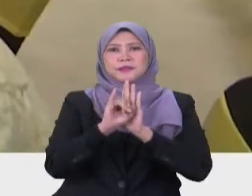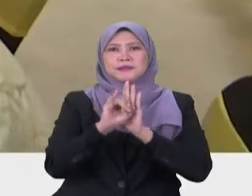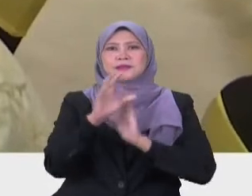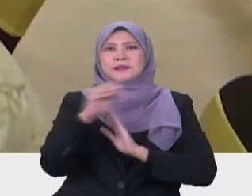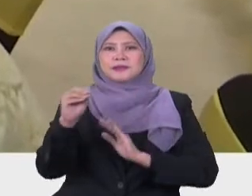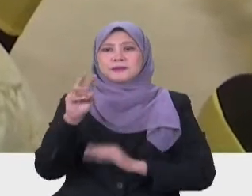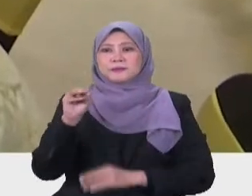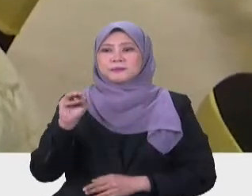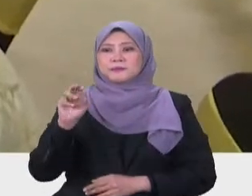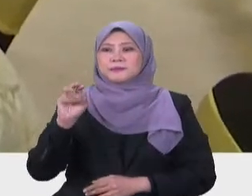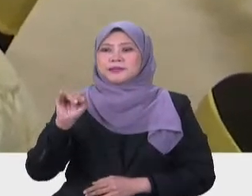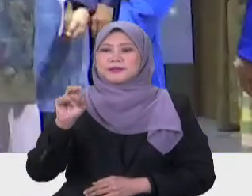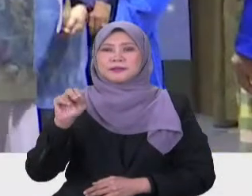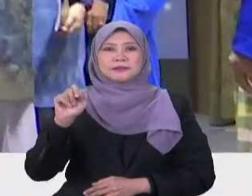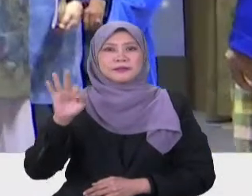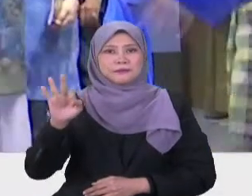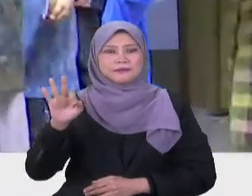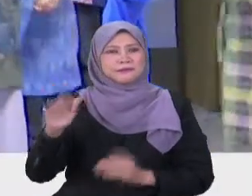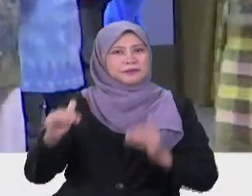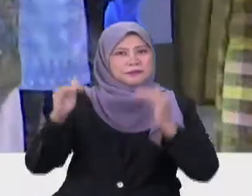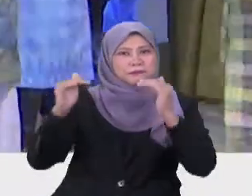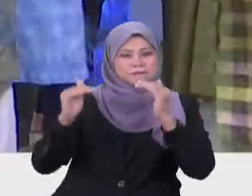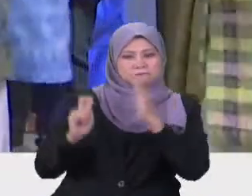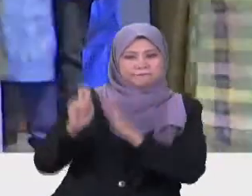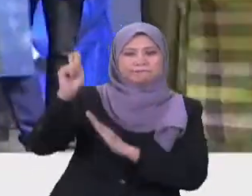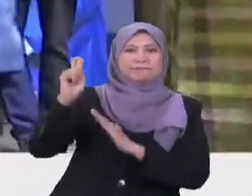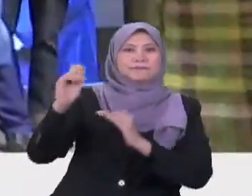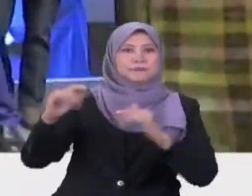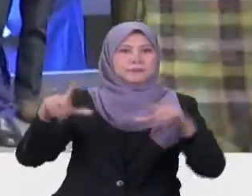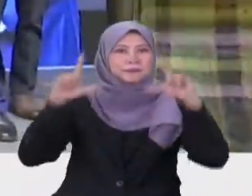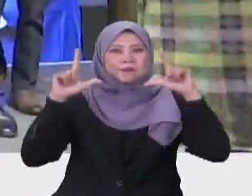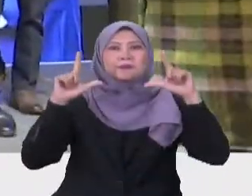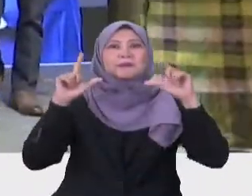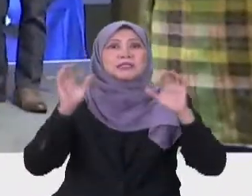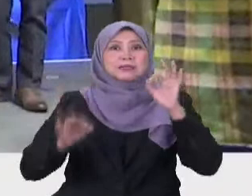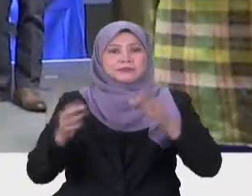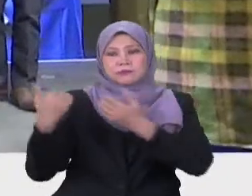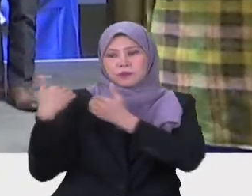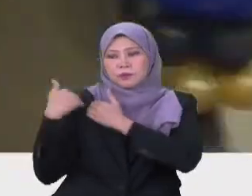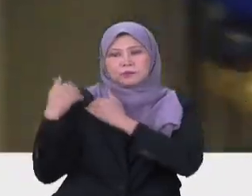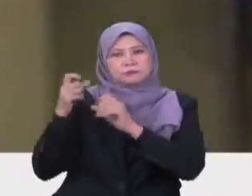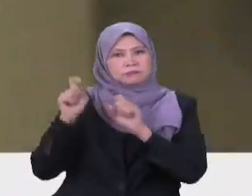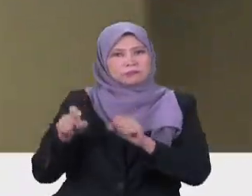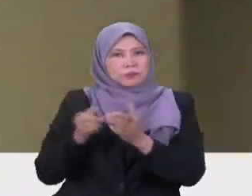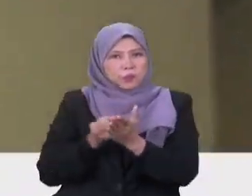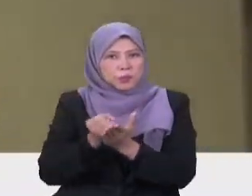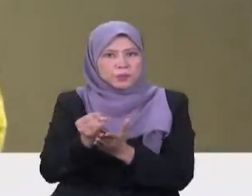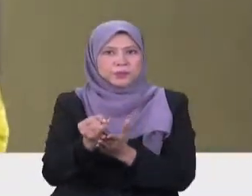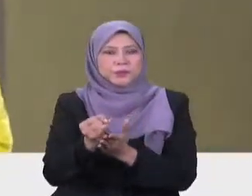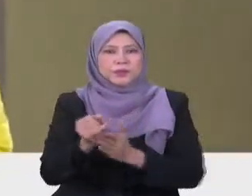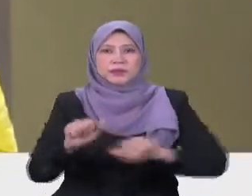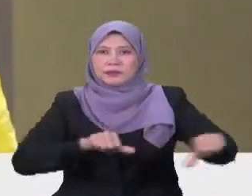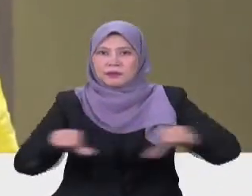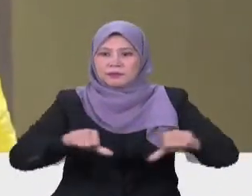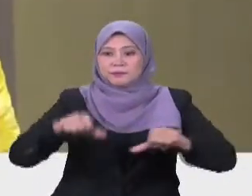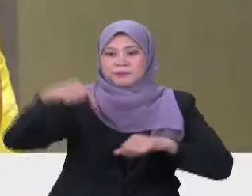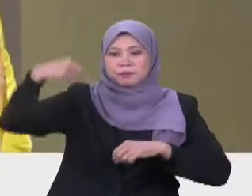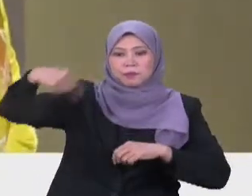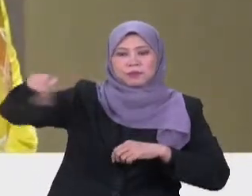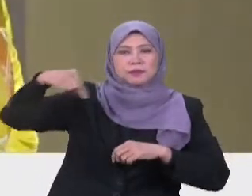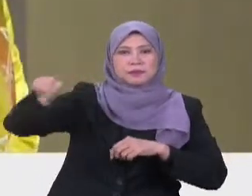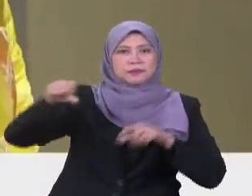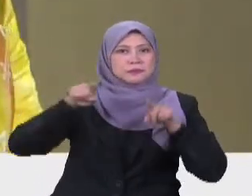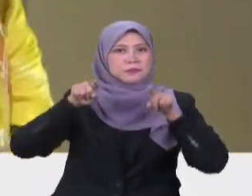prestasi mindef sentiasa berada pada tahap tertinggi sekiranya tanggungjawab dilaksanakan secara tulus produktif dan berkualiti